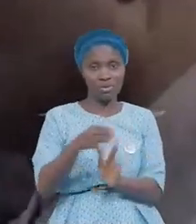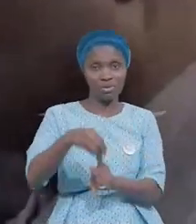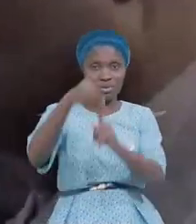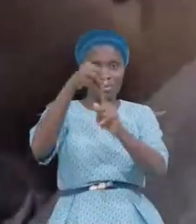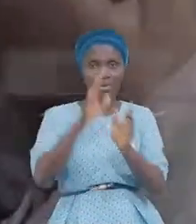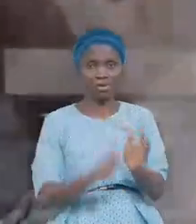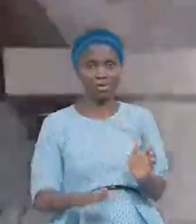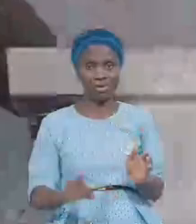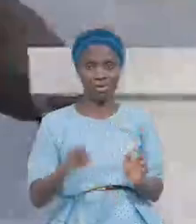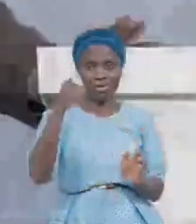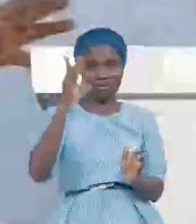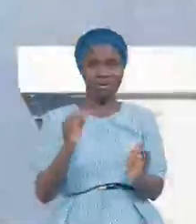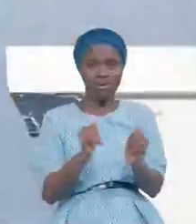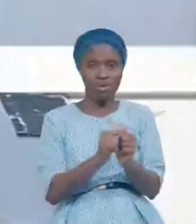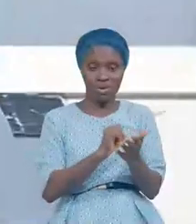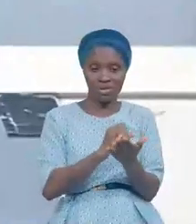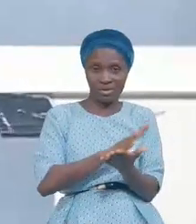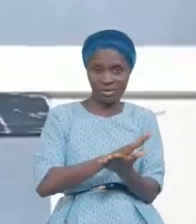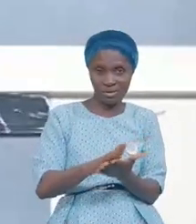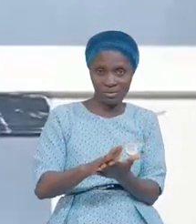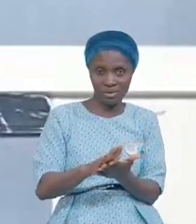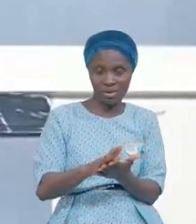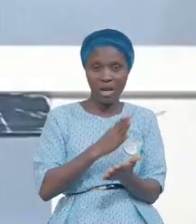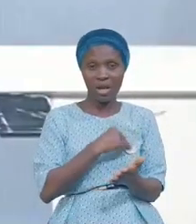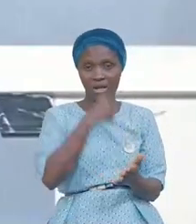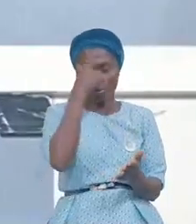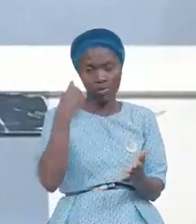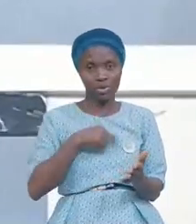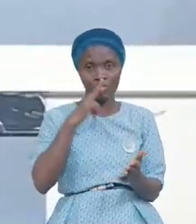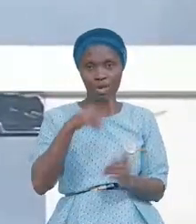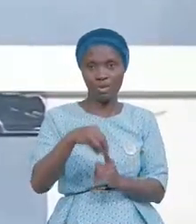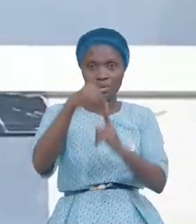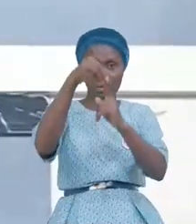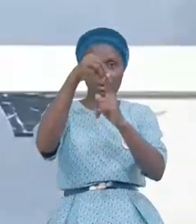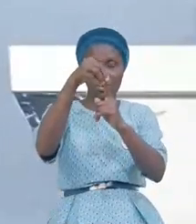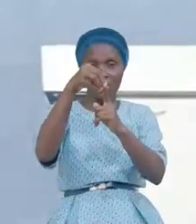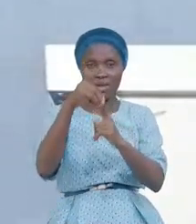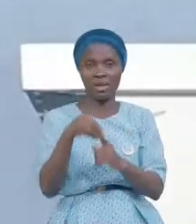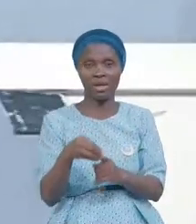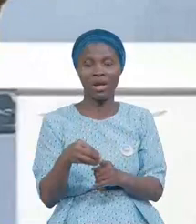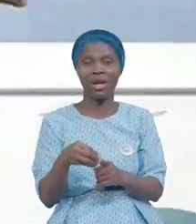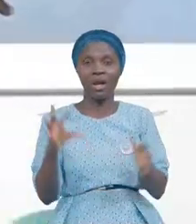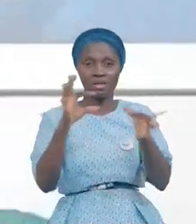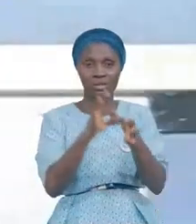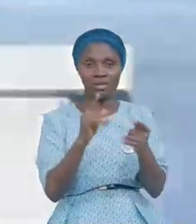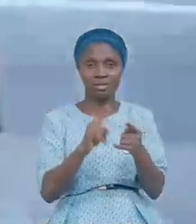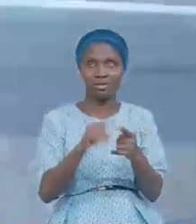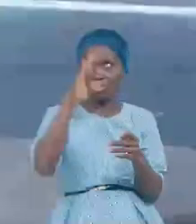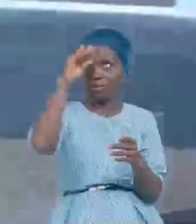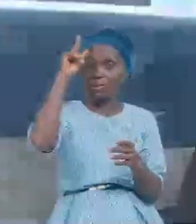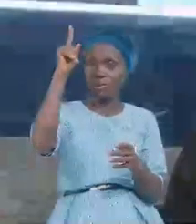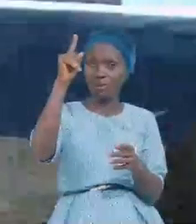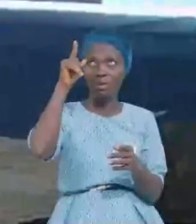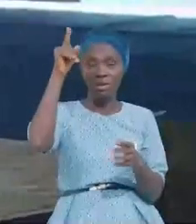Dieu avec la sanctification. Parce que nous sommes particuliers, attachés à lui. Il prend